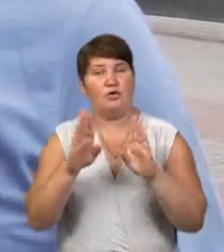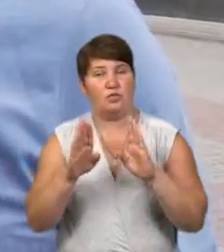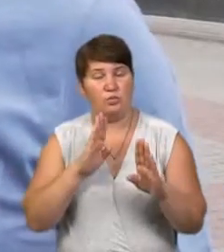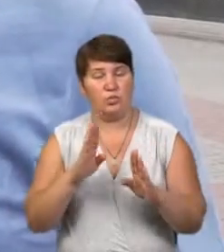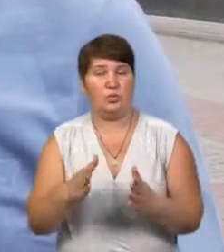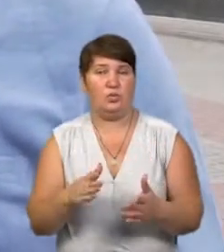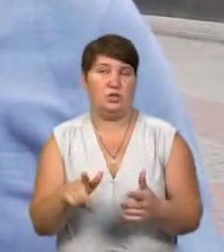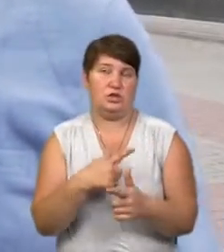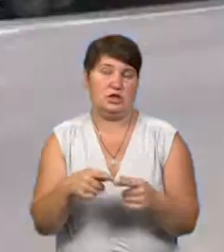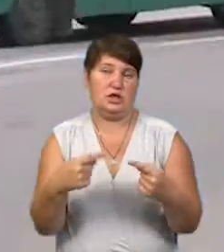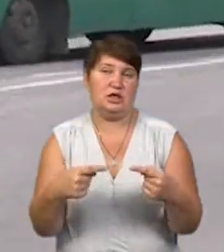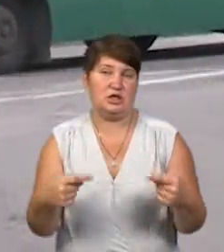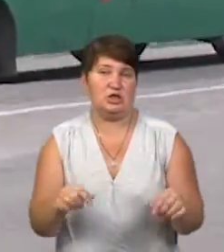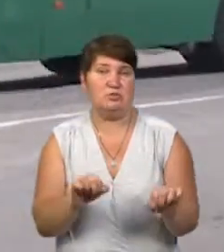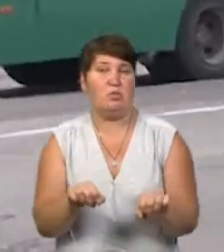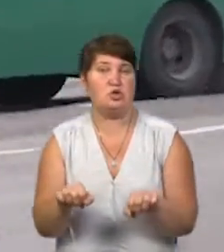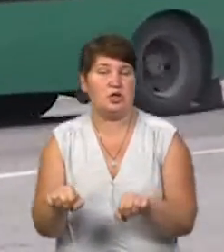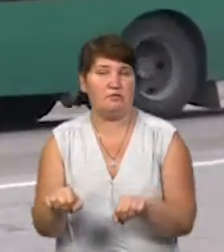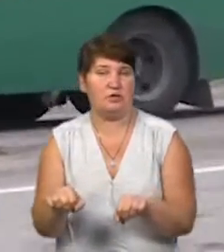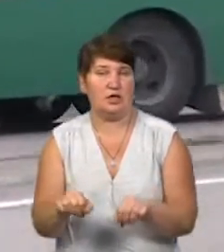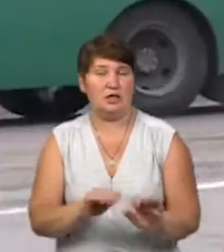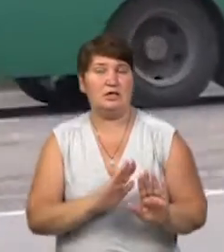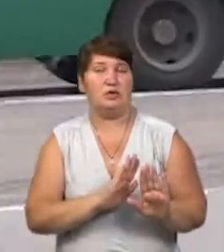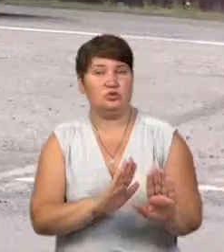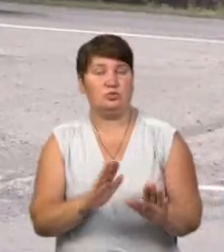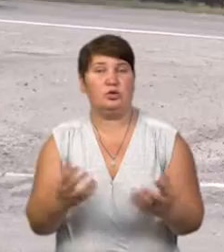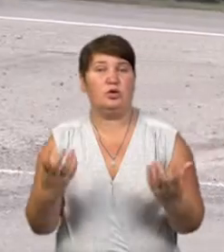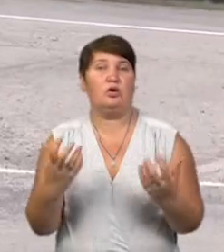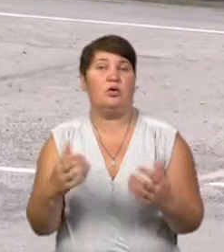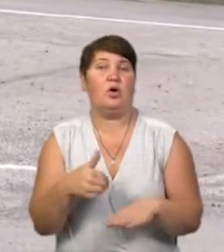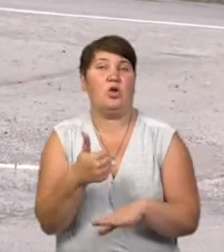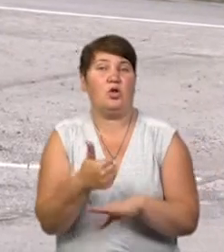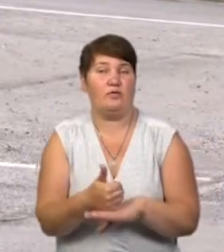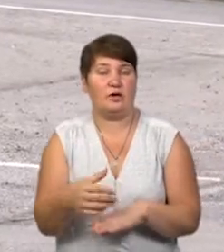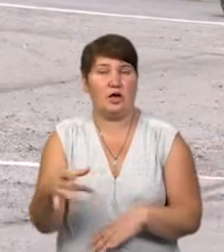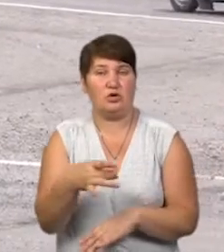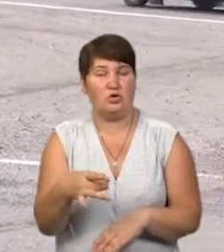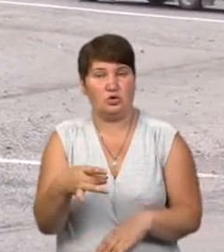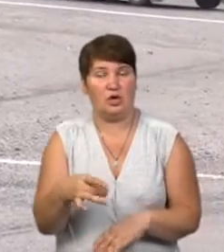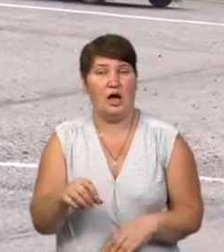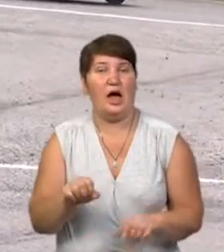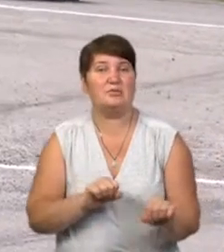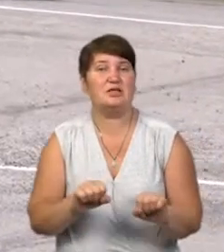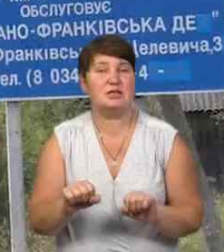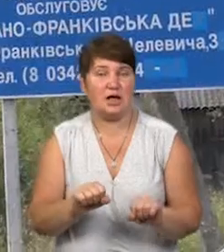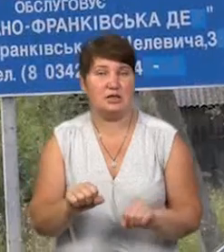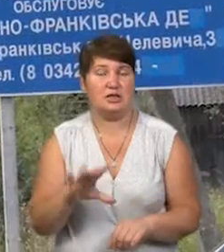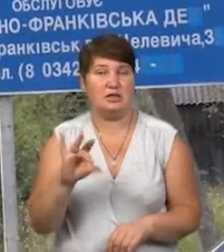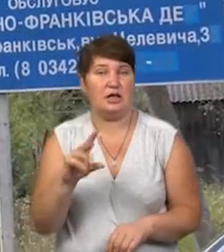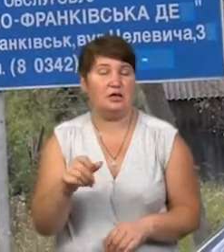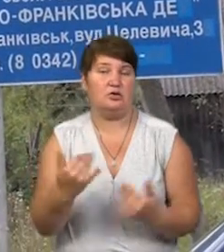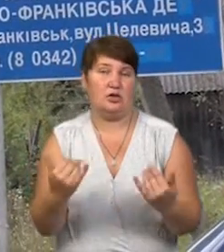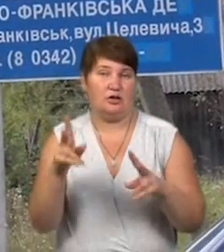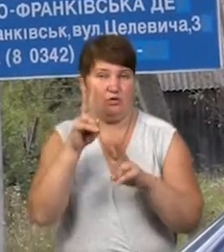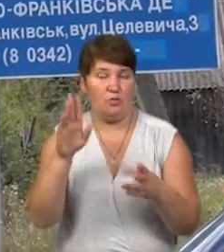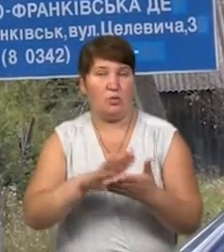чи іншим способом. Заступник голови районної адміністрації Володимир Заник каже, наразі йому невідомо про